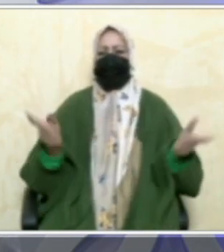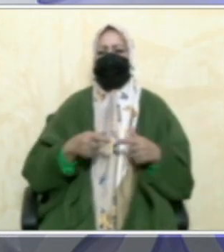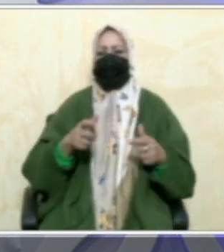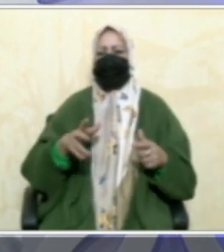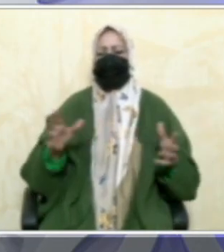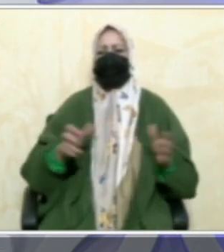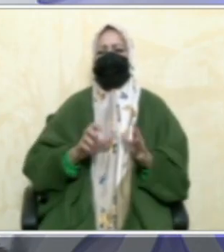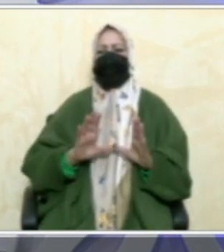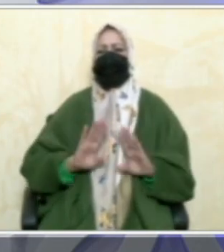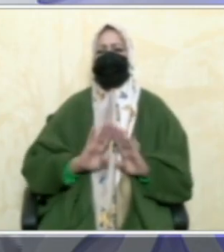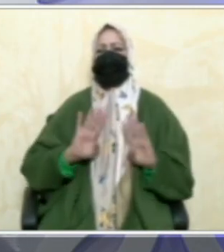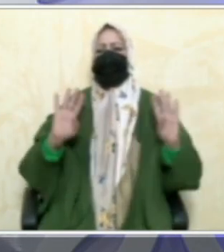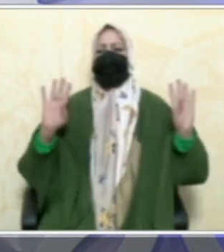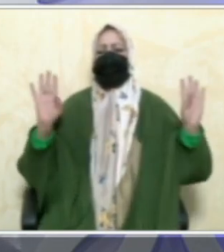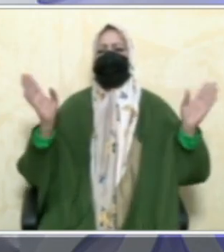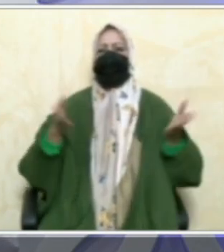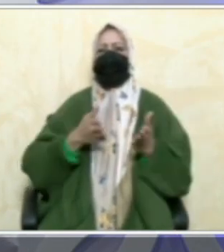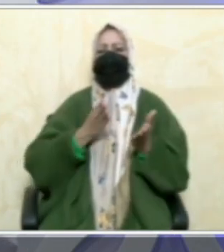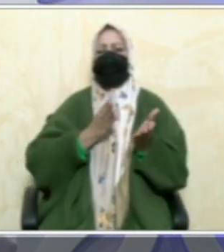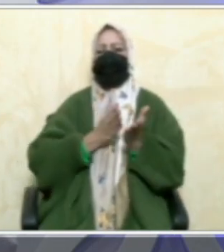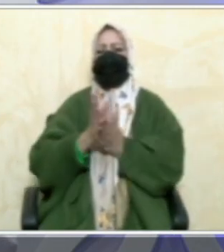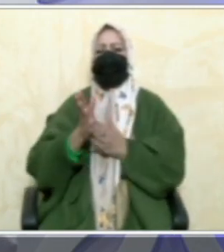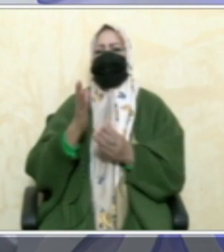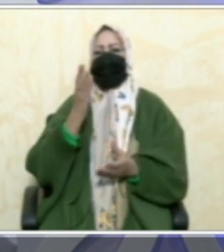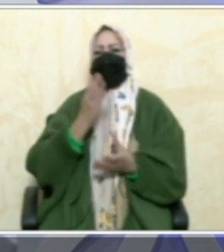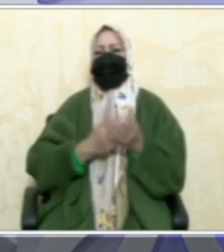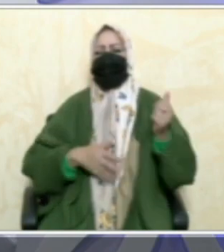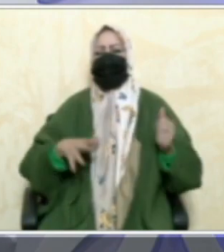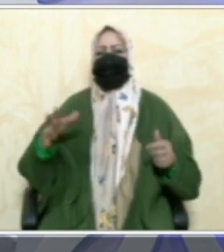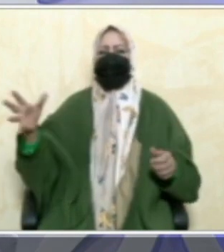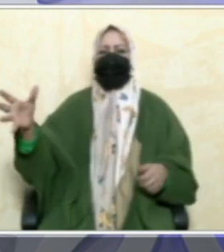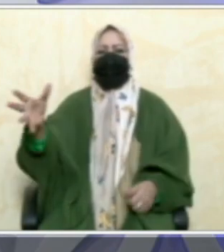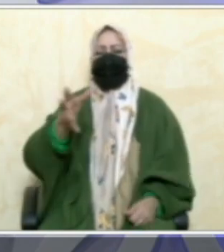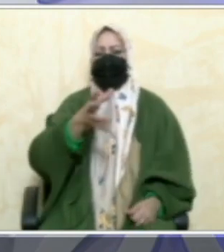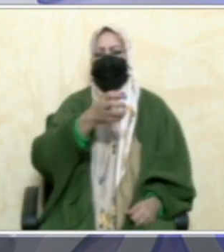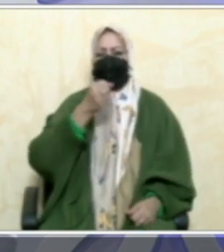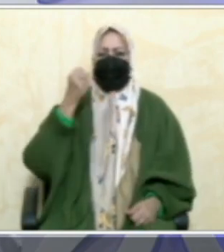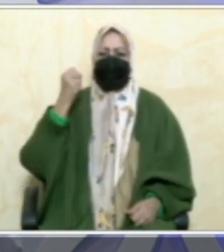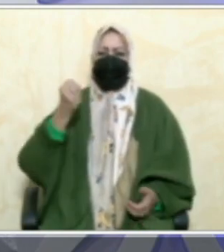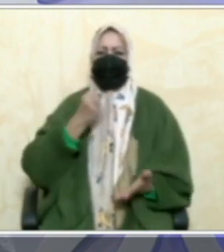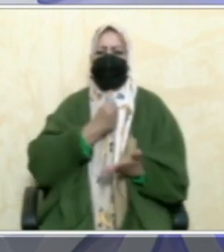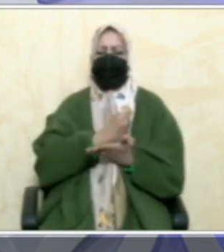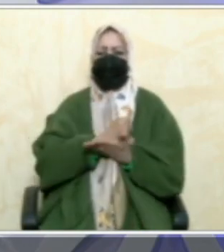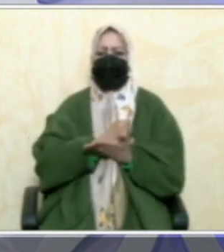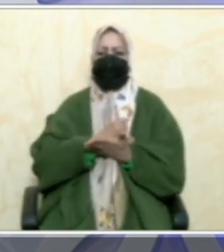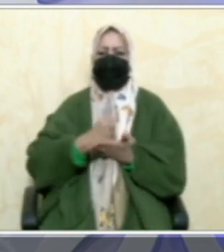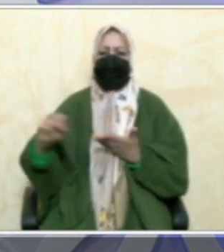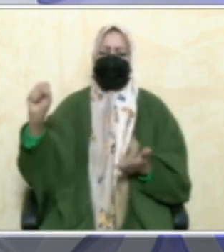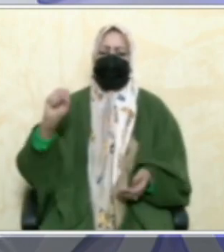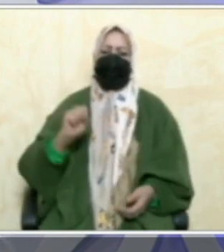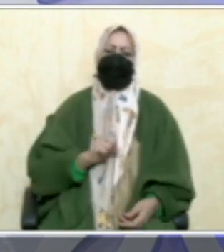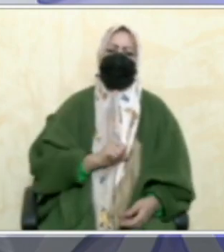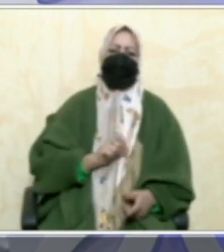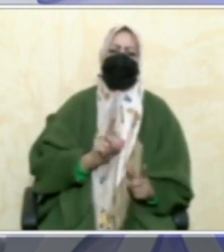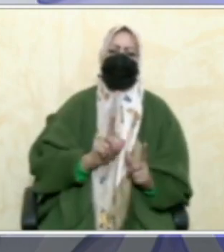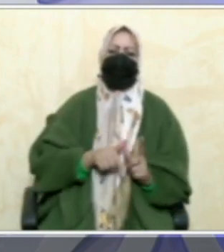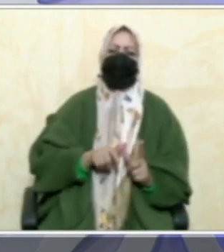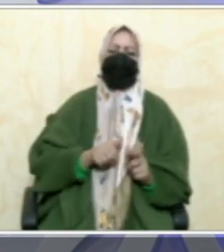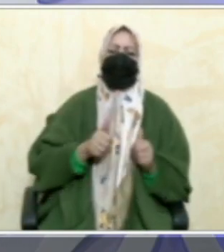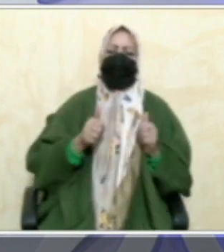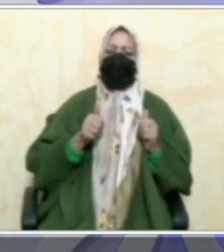أبنائها ليزيلوا هذا الظلم عن مدينتهم، ولترجع الزاوية كما كانت